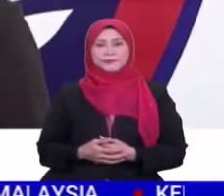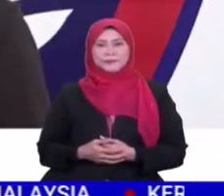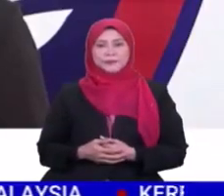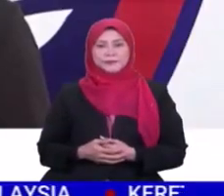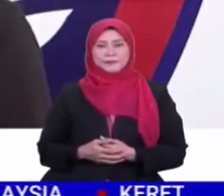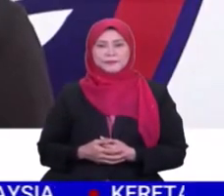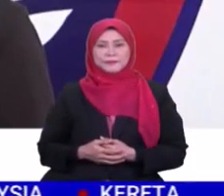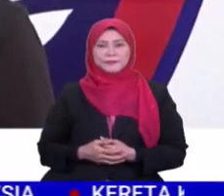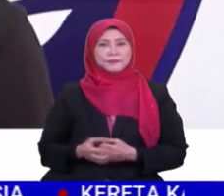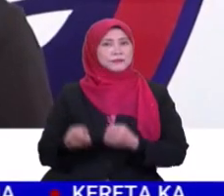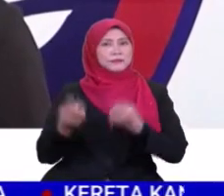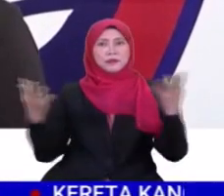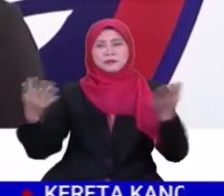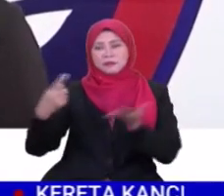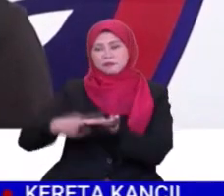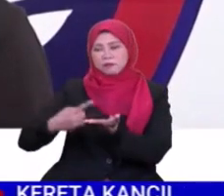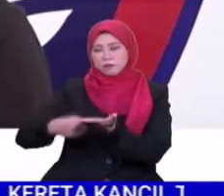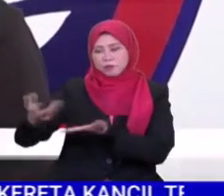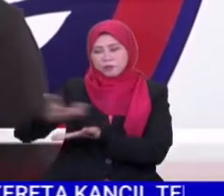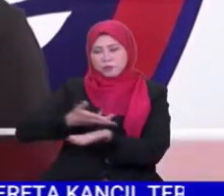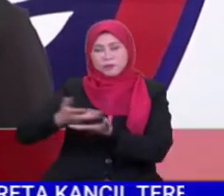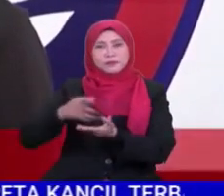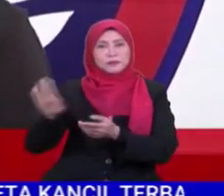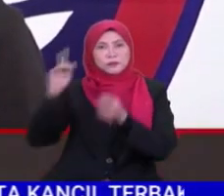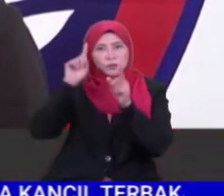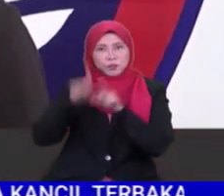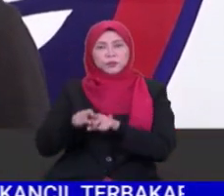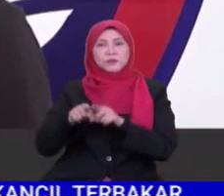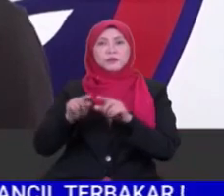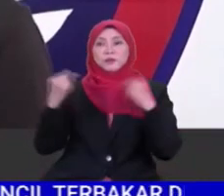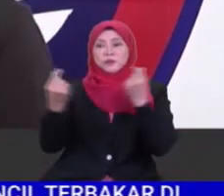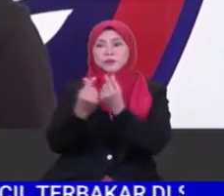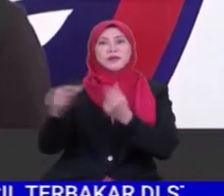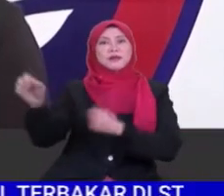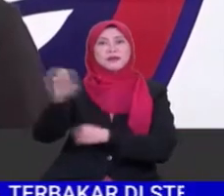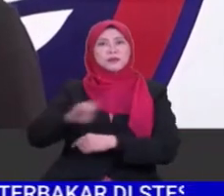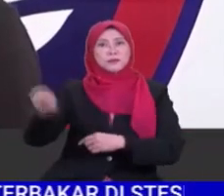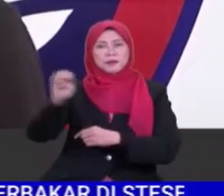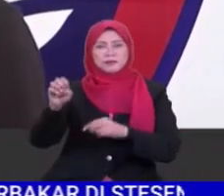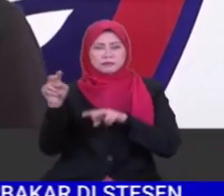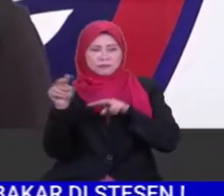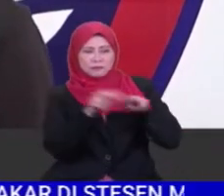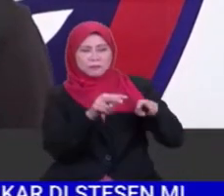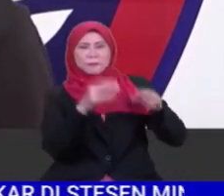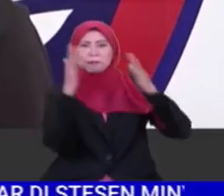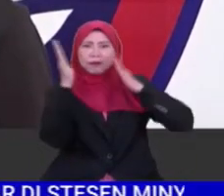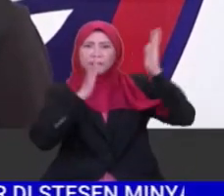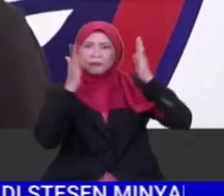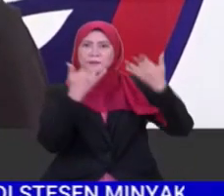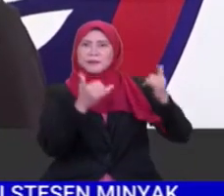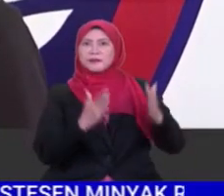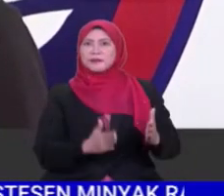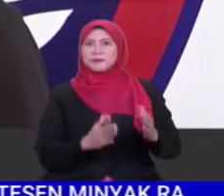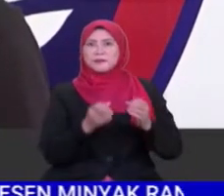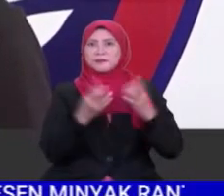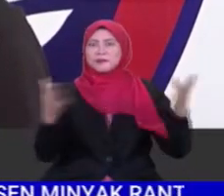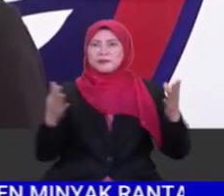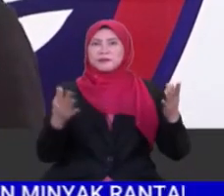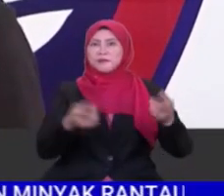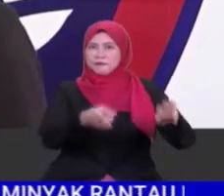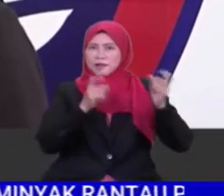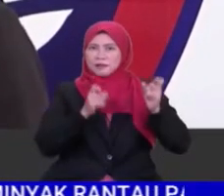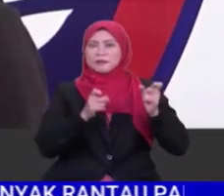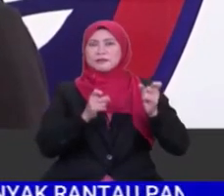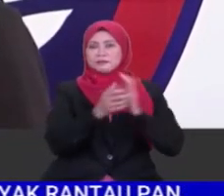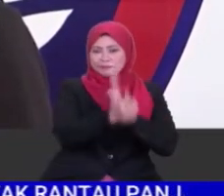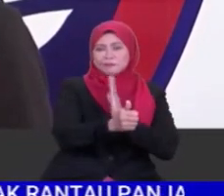A lot of discussions. Tom agrees that a lot of the European teams look at the Malaysian players as they have lots of speed, they have